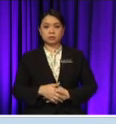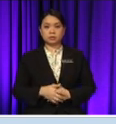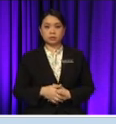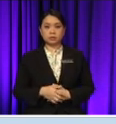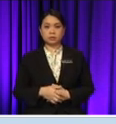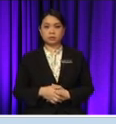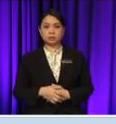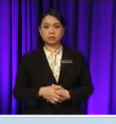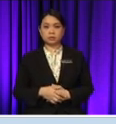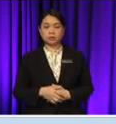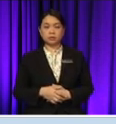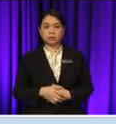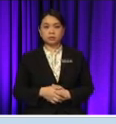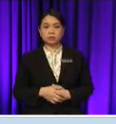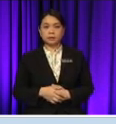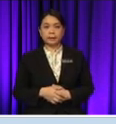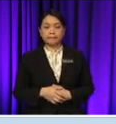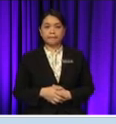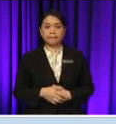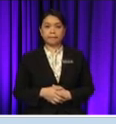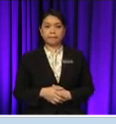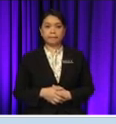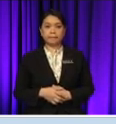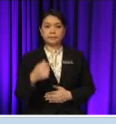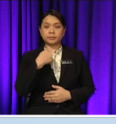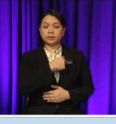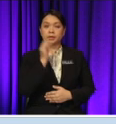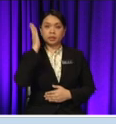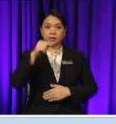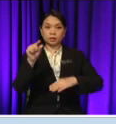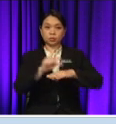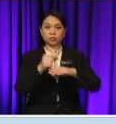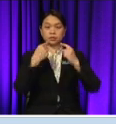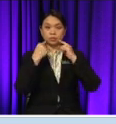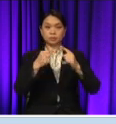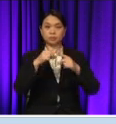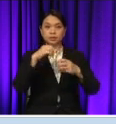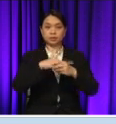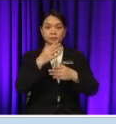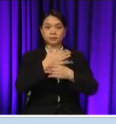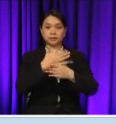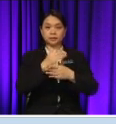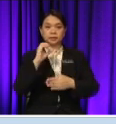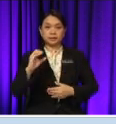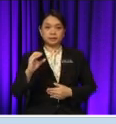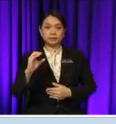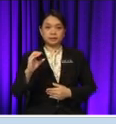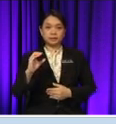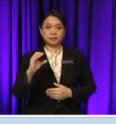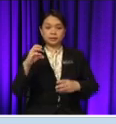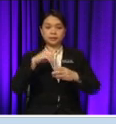Siti sini dan sana kita akan gunakan jawaban ini di dalam bagian si tadi yaitu